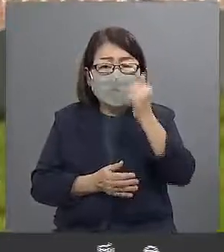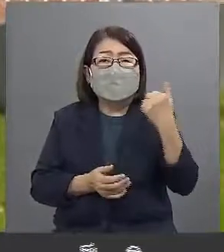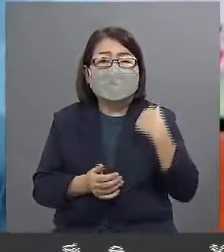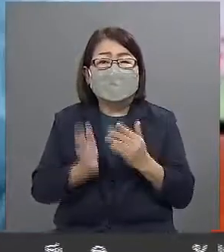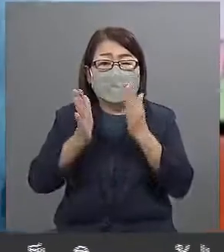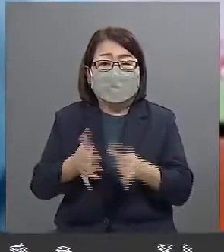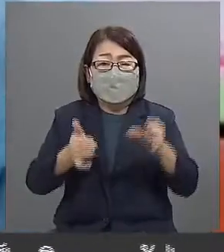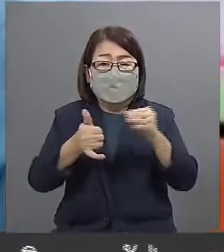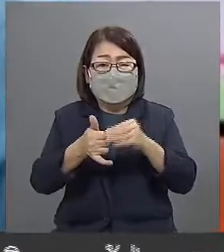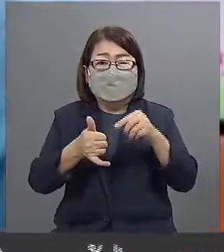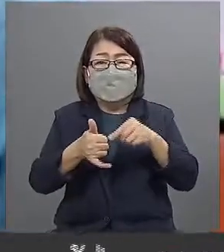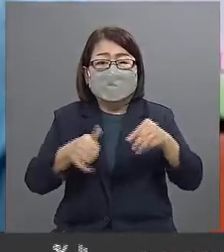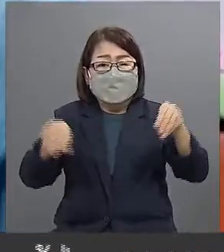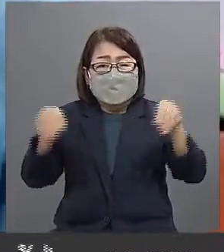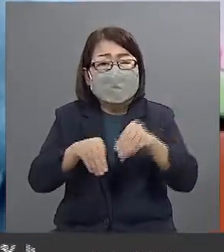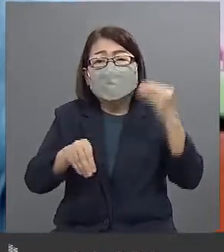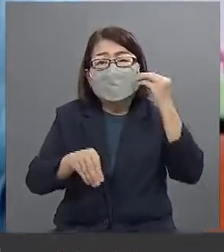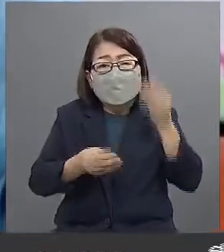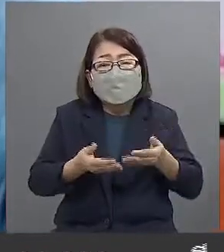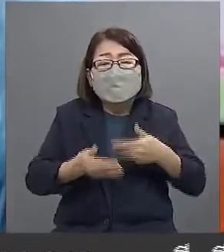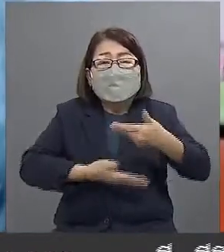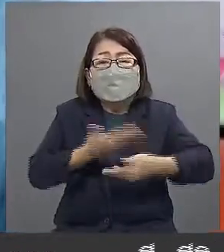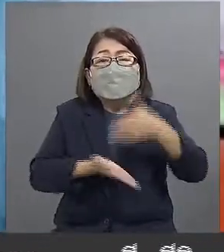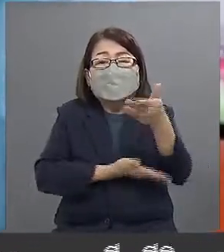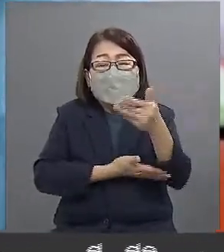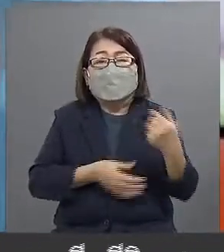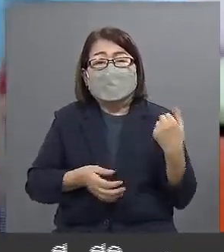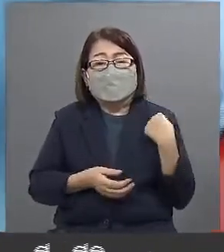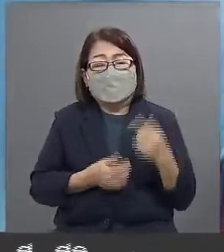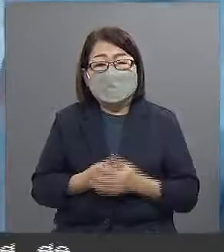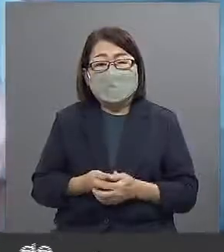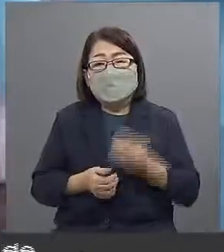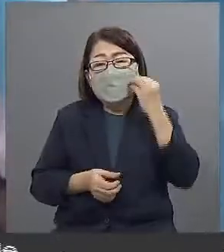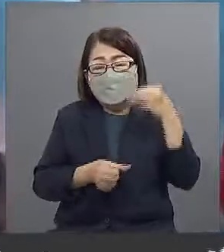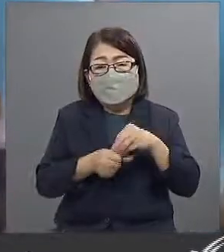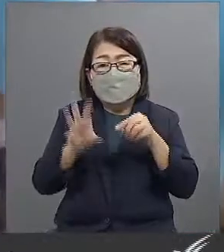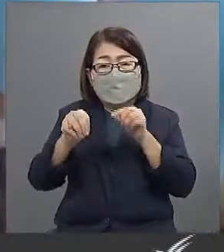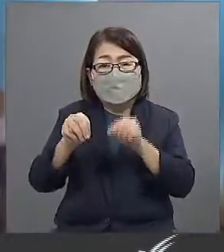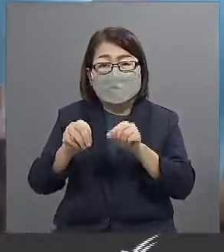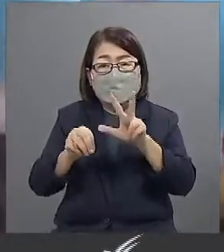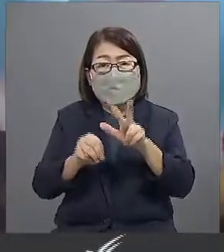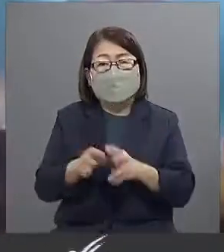ชุมชนแพ้ปลาในพื้นที่หมู่ที่ 3ตำบลคุระอำเภอคุระบุรีแล้ว 15คนค่ะ